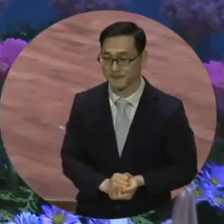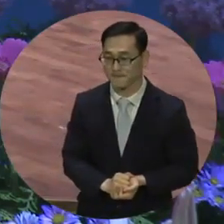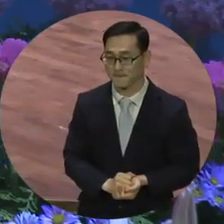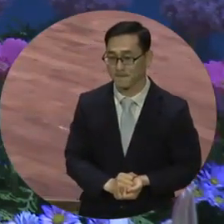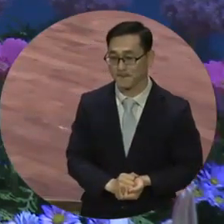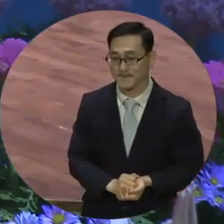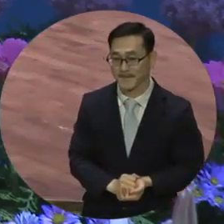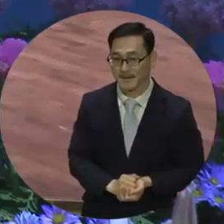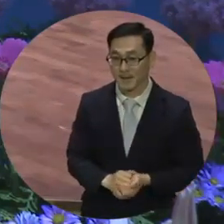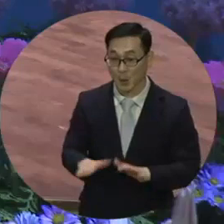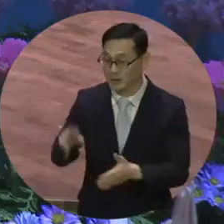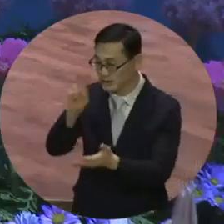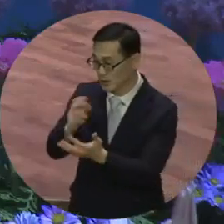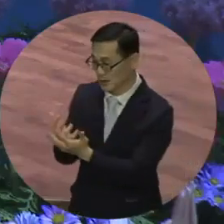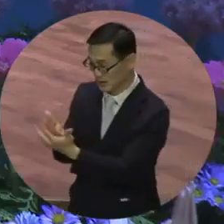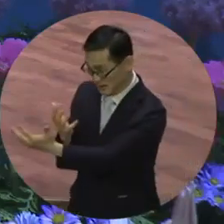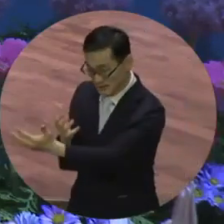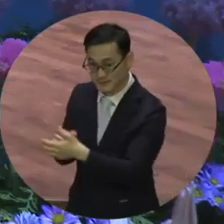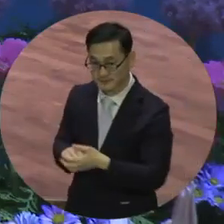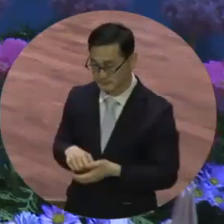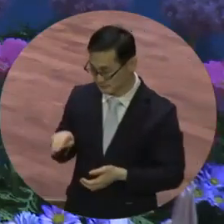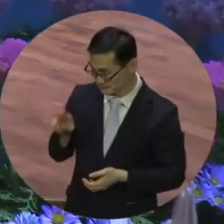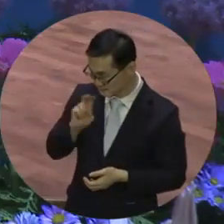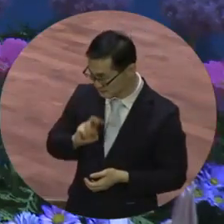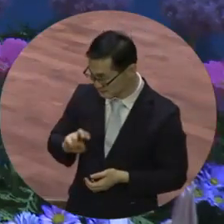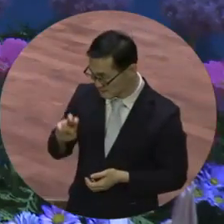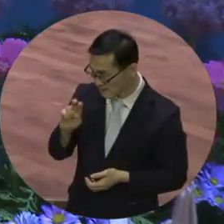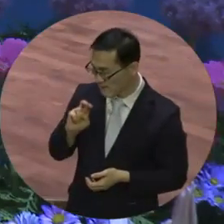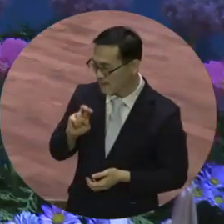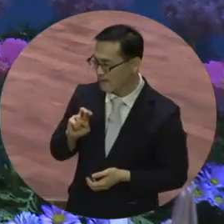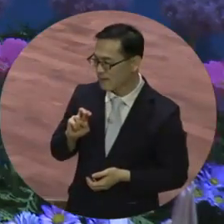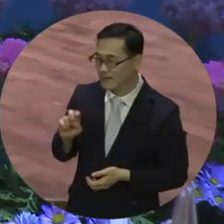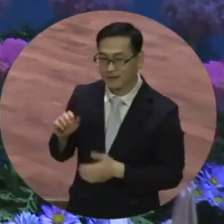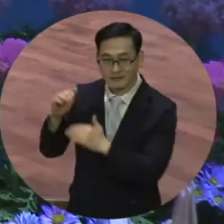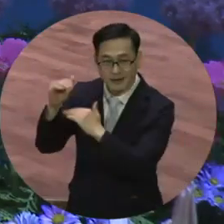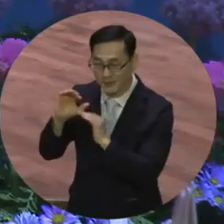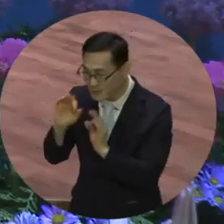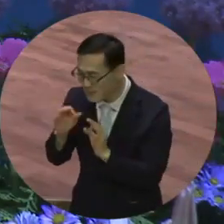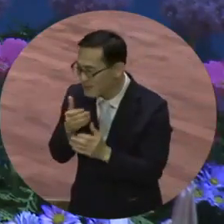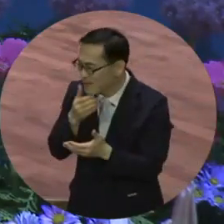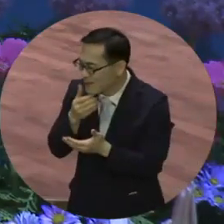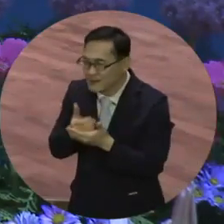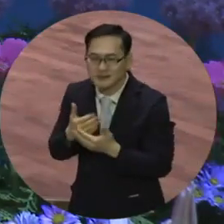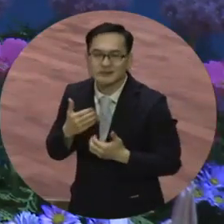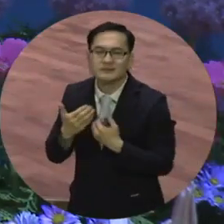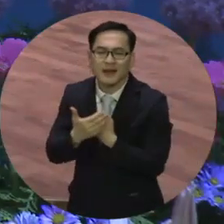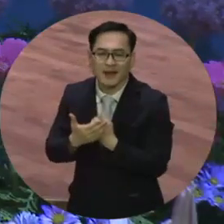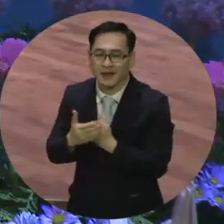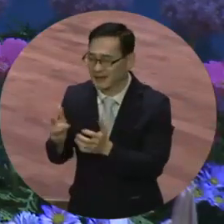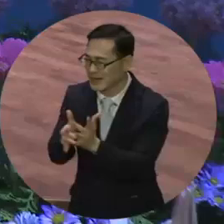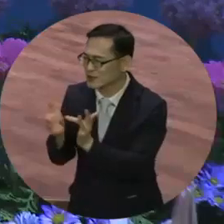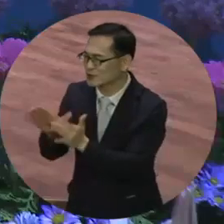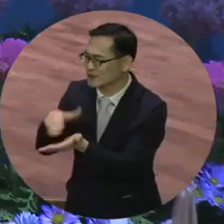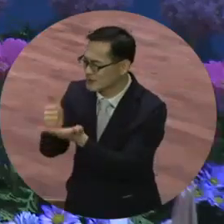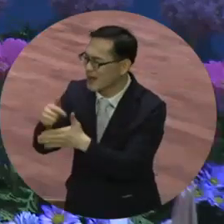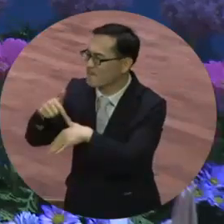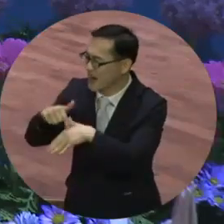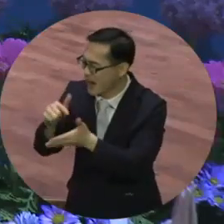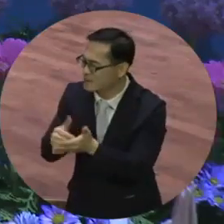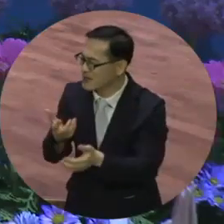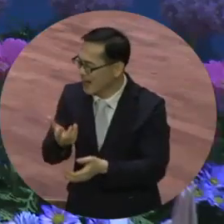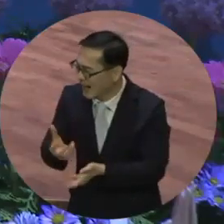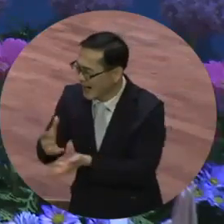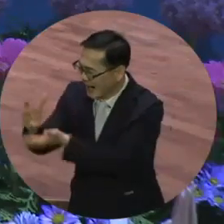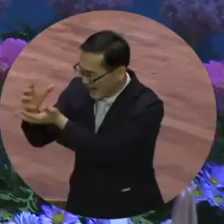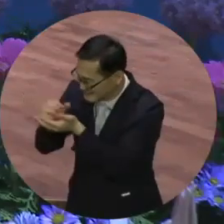나는 오늘 성가대 이런 찬양이 있는 줄 몰랐네. 예수 그리스도, 그리스도 예수의 마음을 가진, 그걸